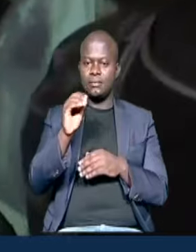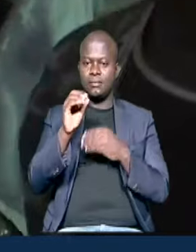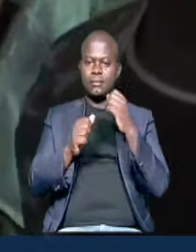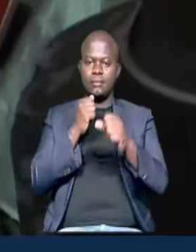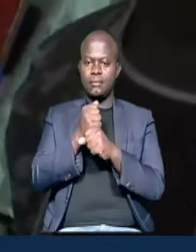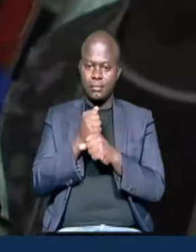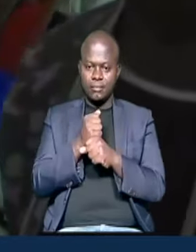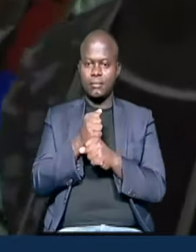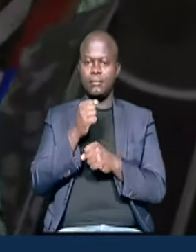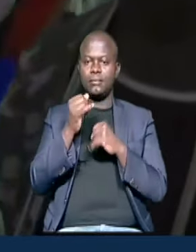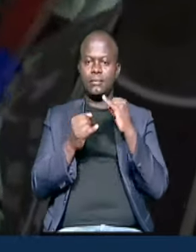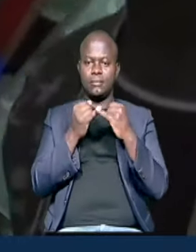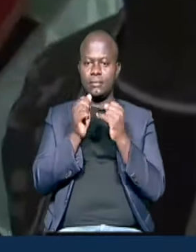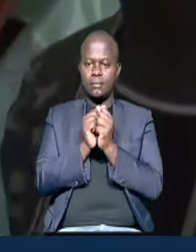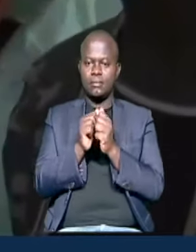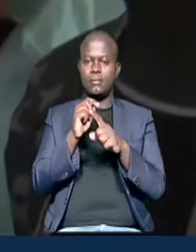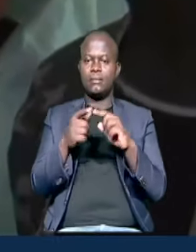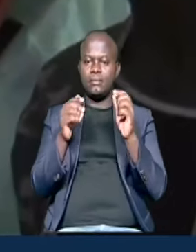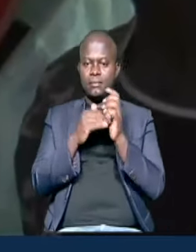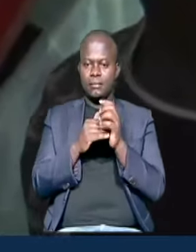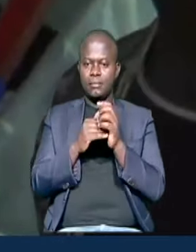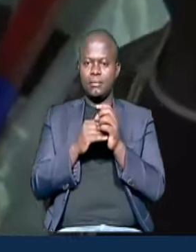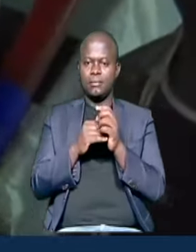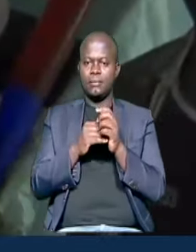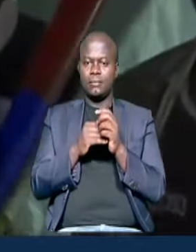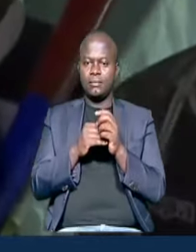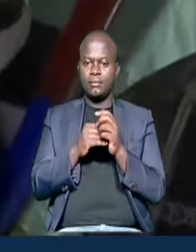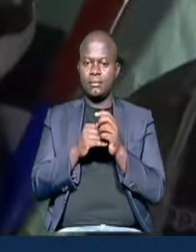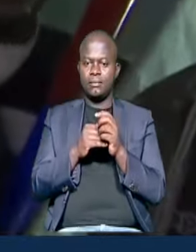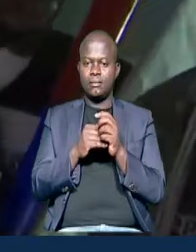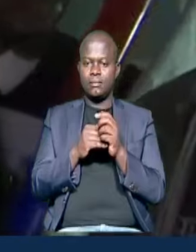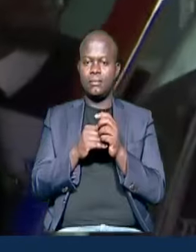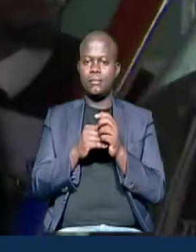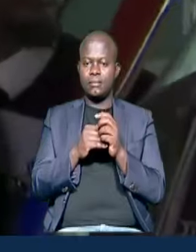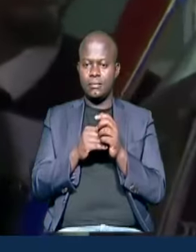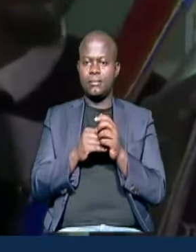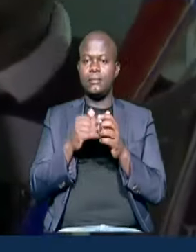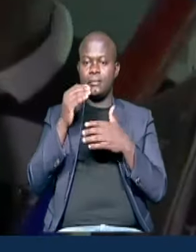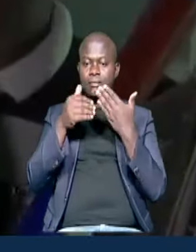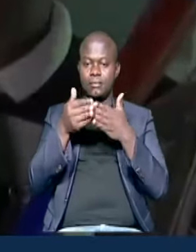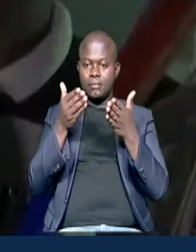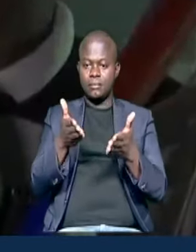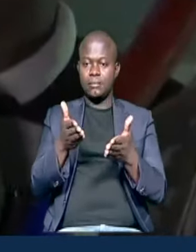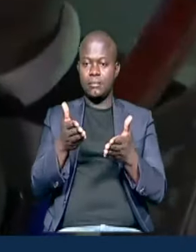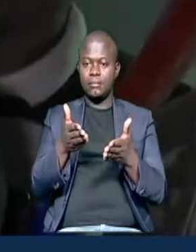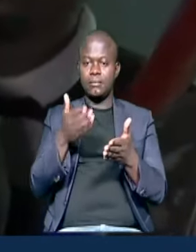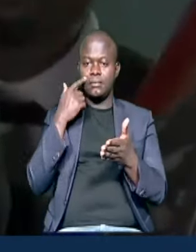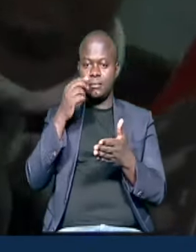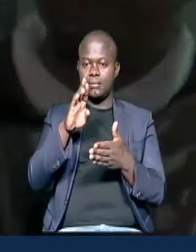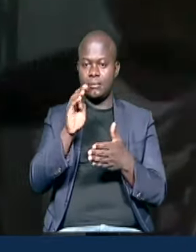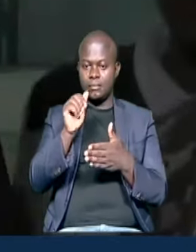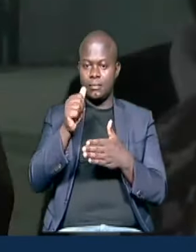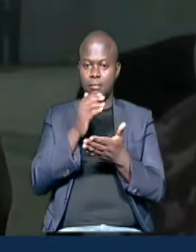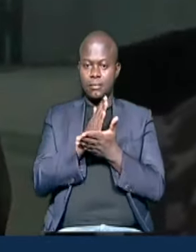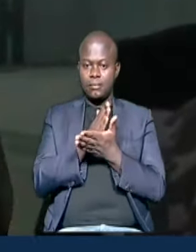gikona international sibyo mu bitababaza sibyo Kumandian, no kalala biye,